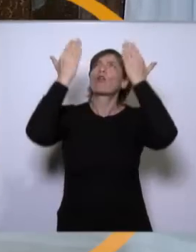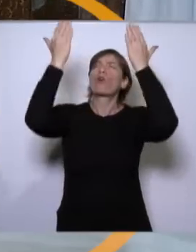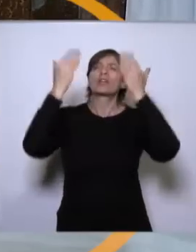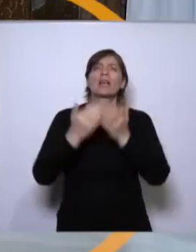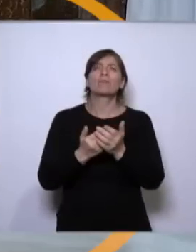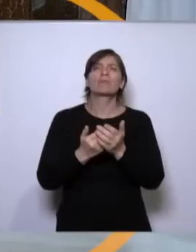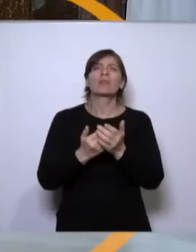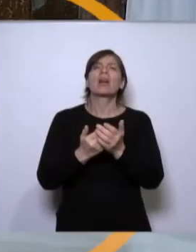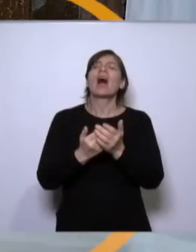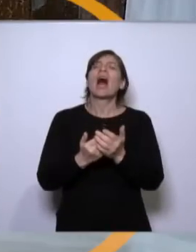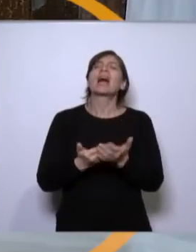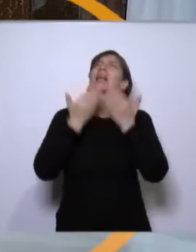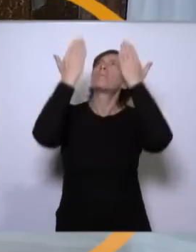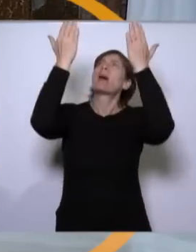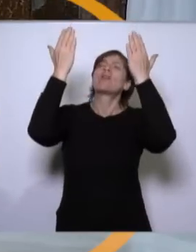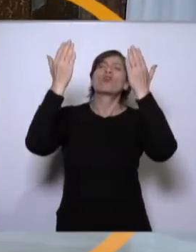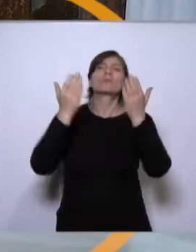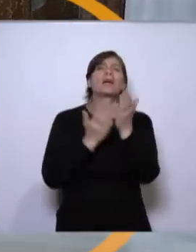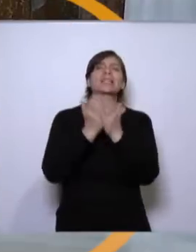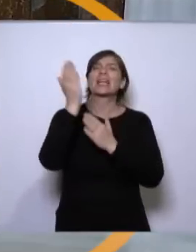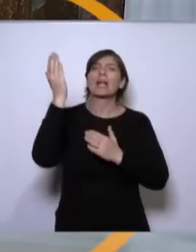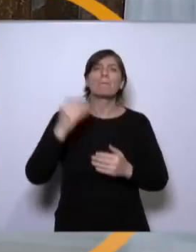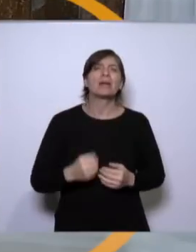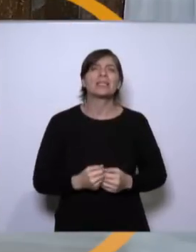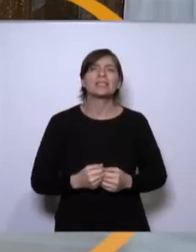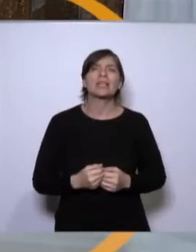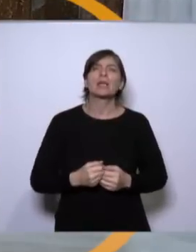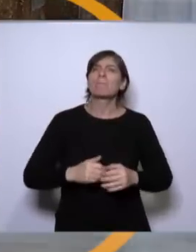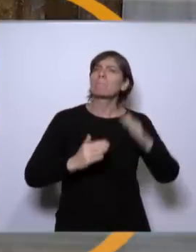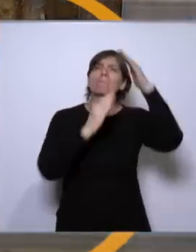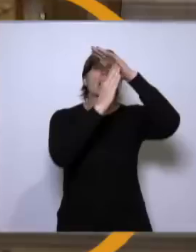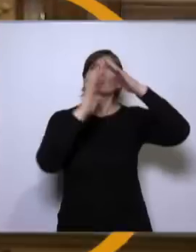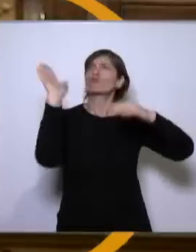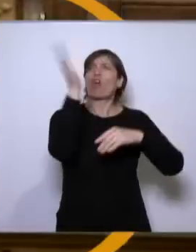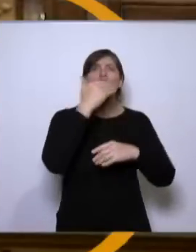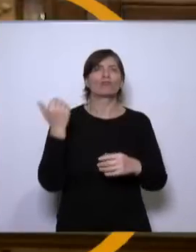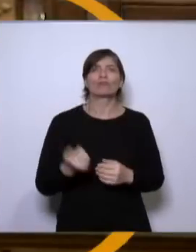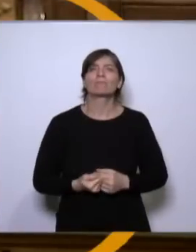세대대의 찬송과 영광을